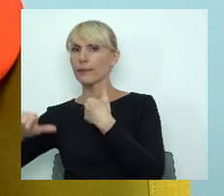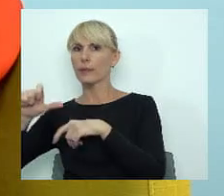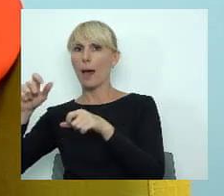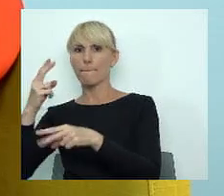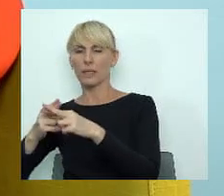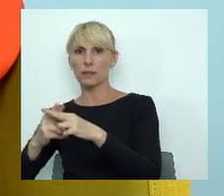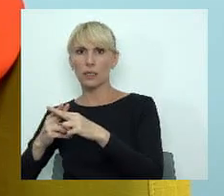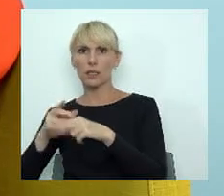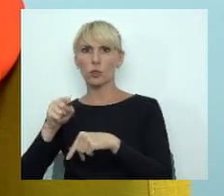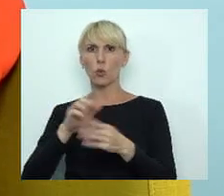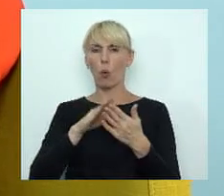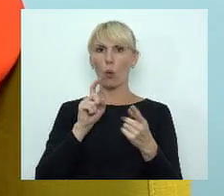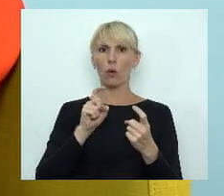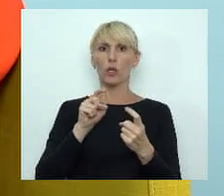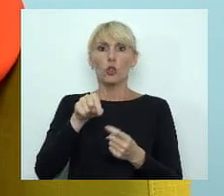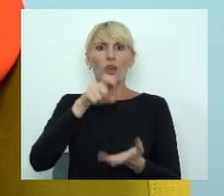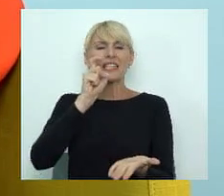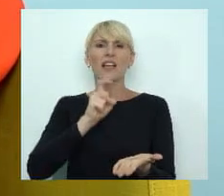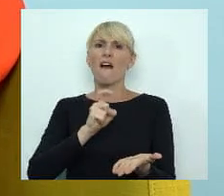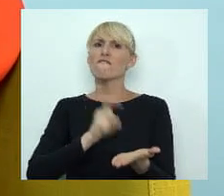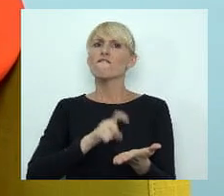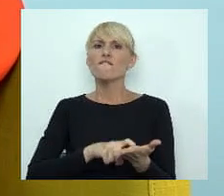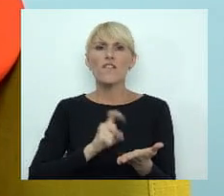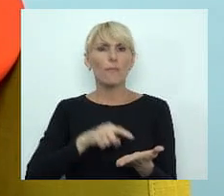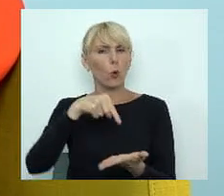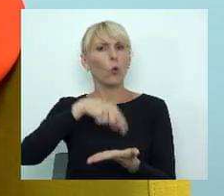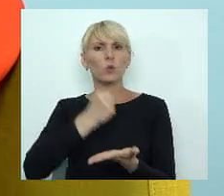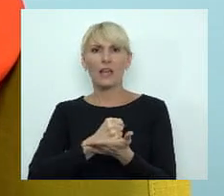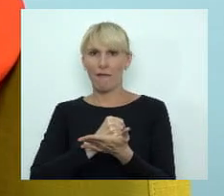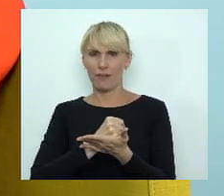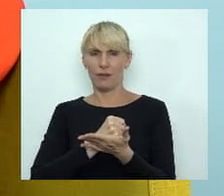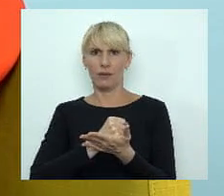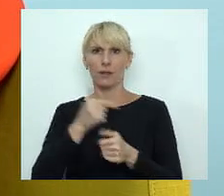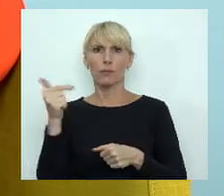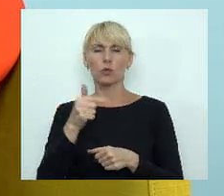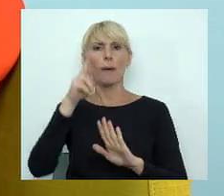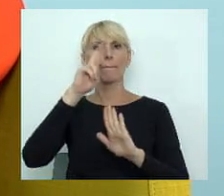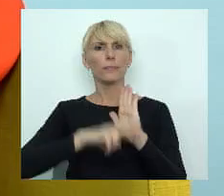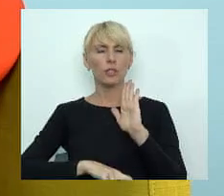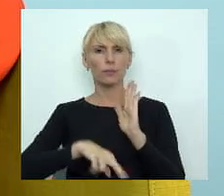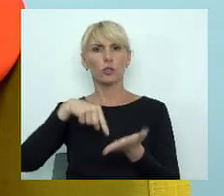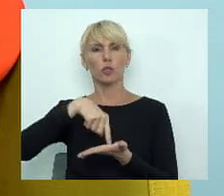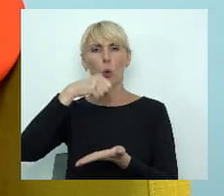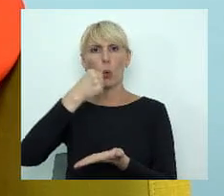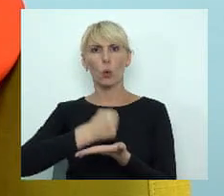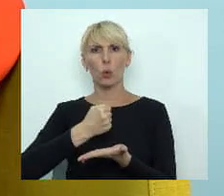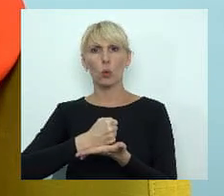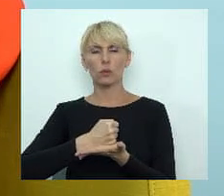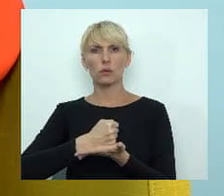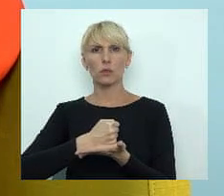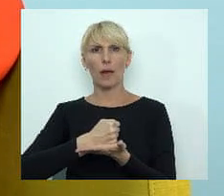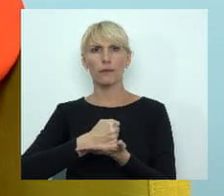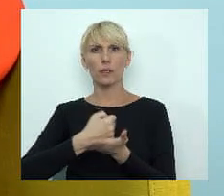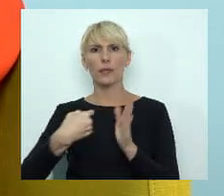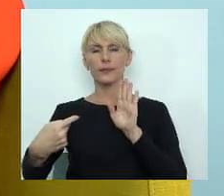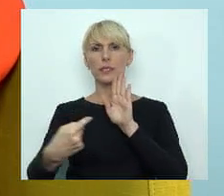Proszę Państwa, to jest wymóg ustawowy. To jest wymóg ustawowy. Przepisy ustawy wskazują